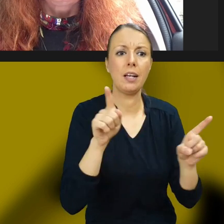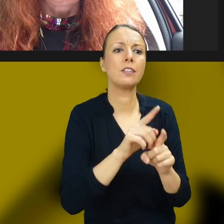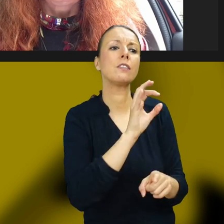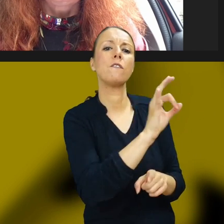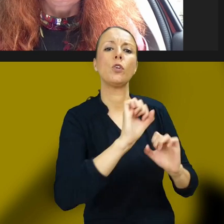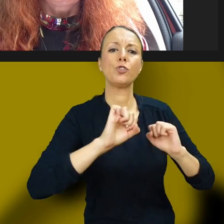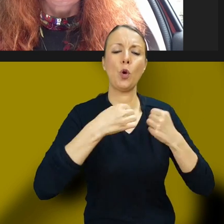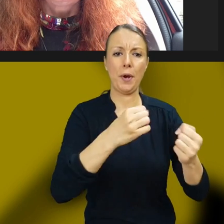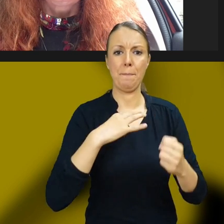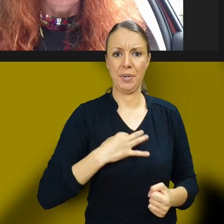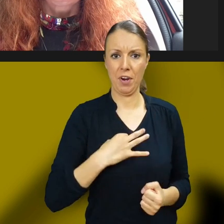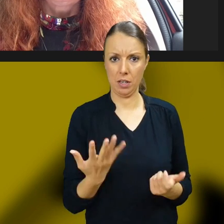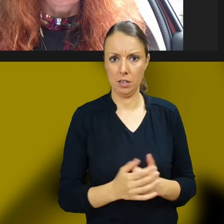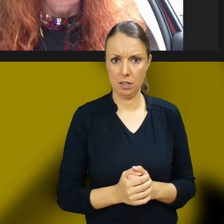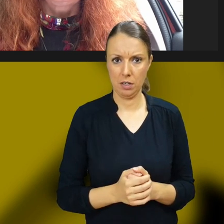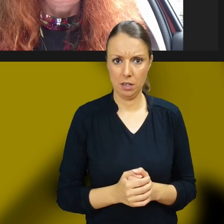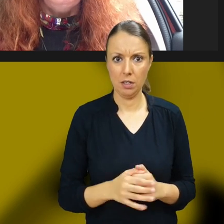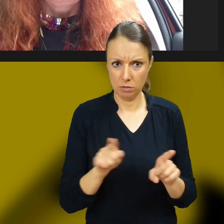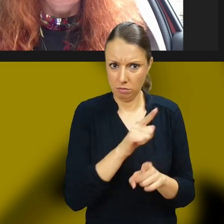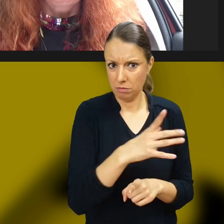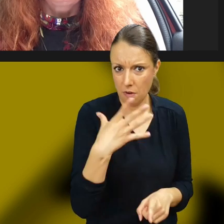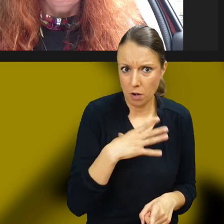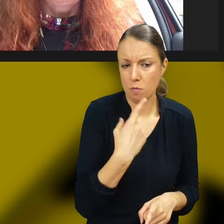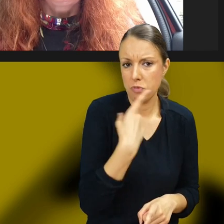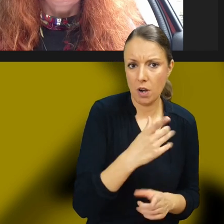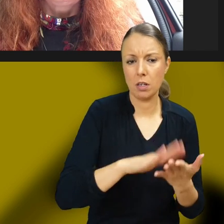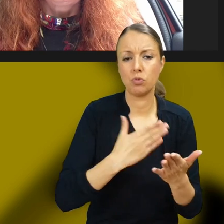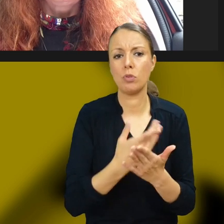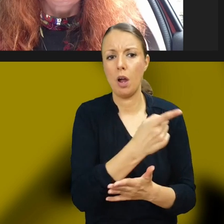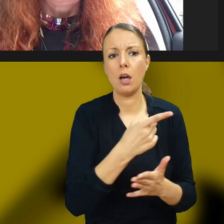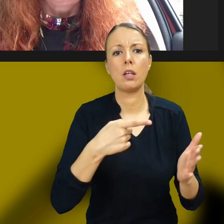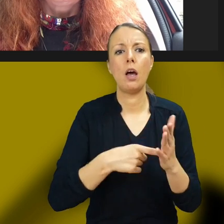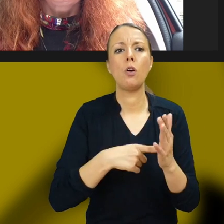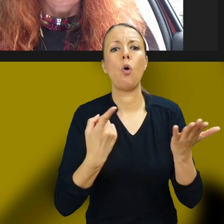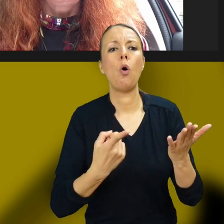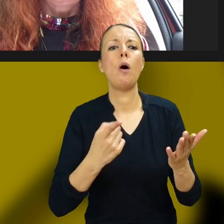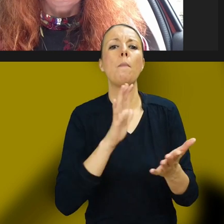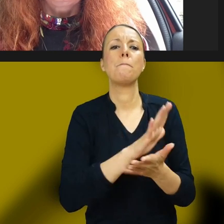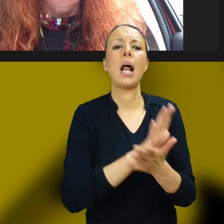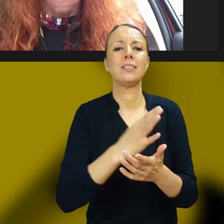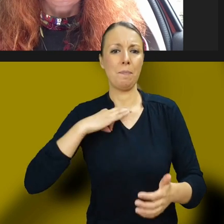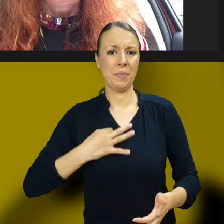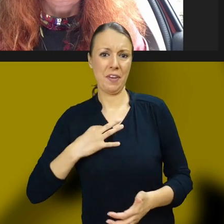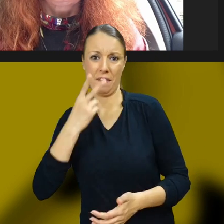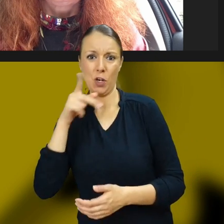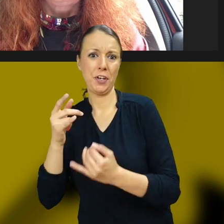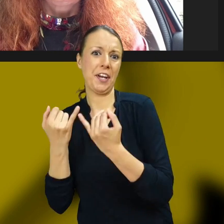o prasie innej niż tak zwana publiczna radiofonia i telewizja. I w związku z